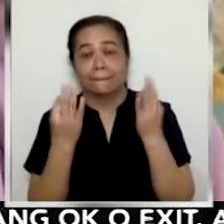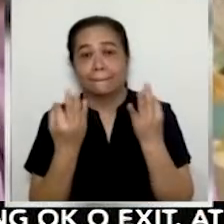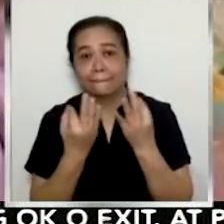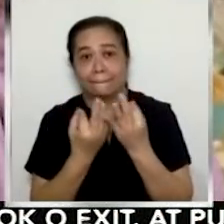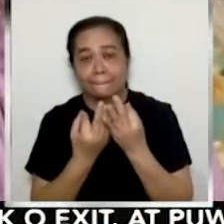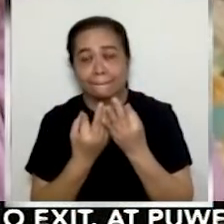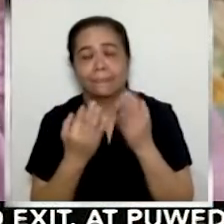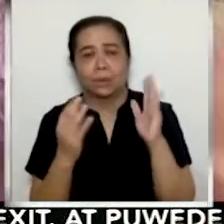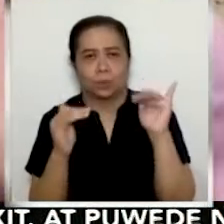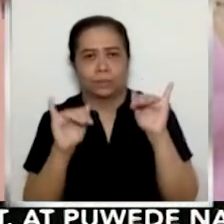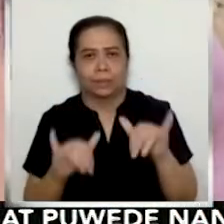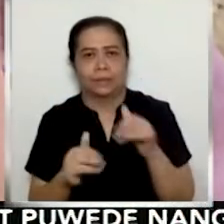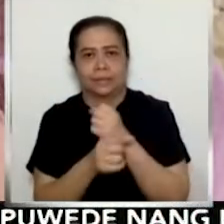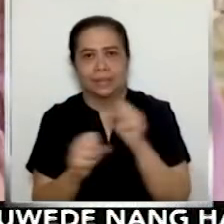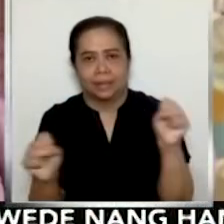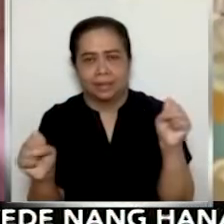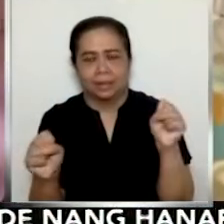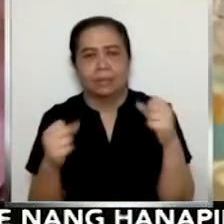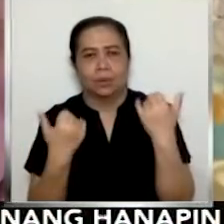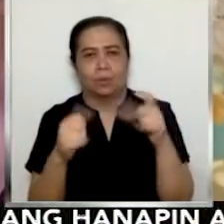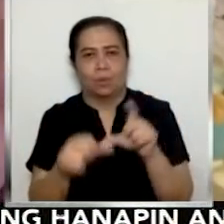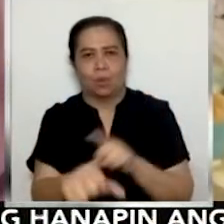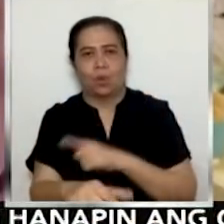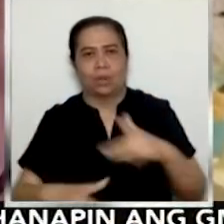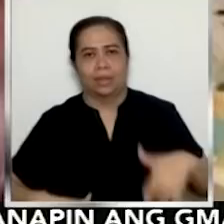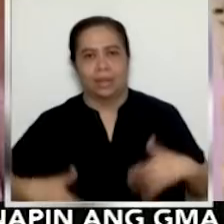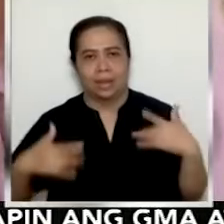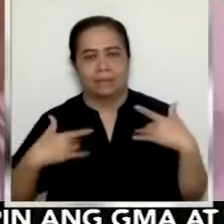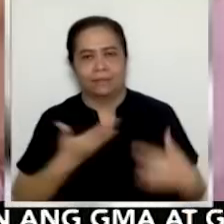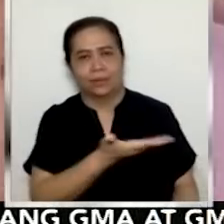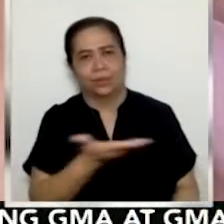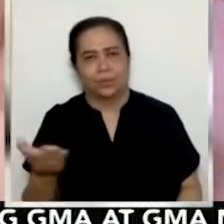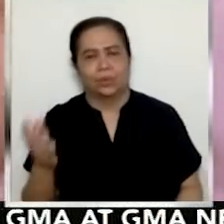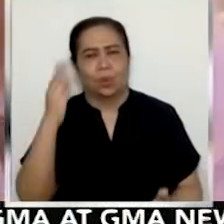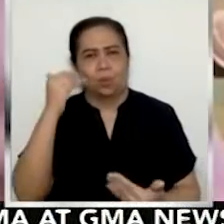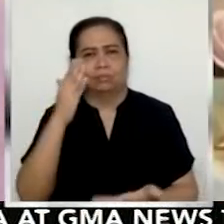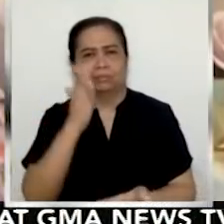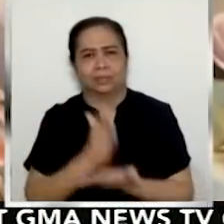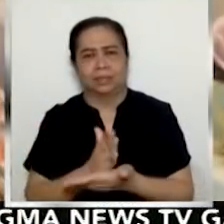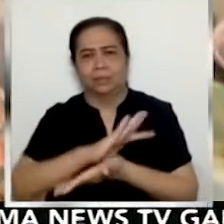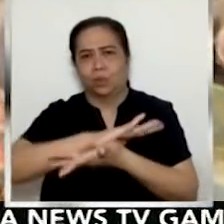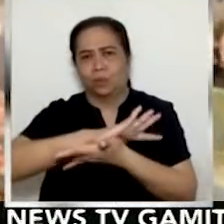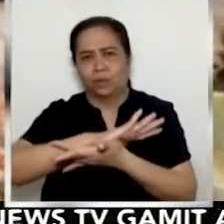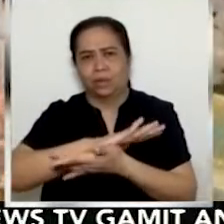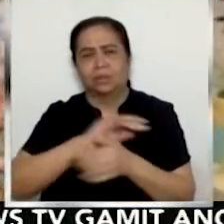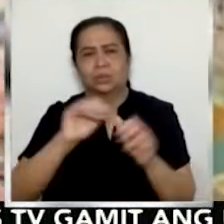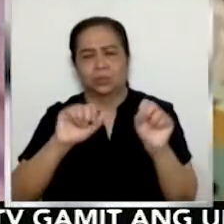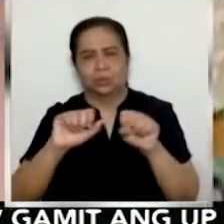Mas humaba pa po ang buhay nating lahat. Mawala na po ang COVID para makapagtrabaho na po.